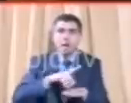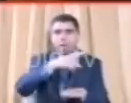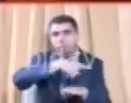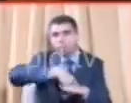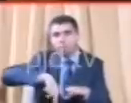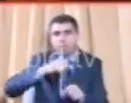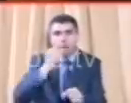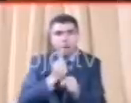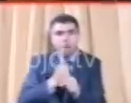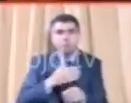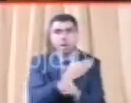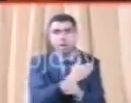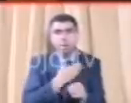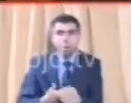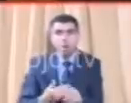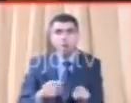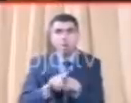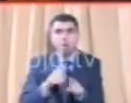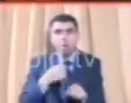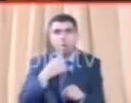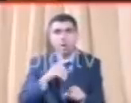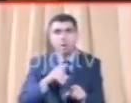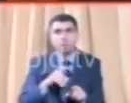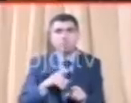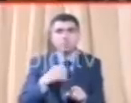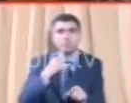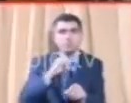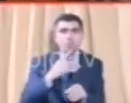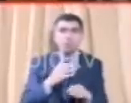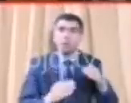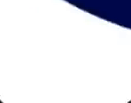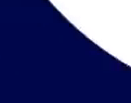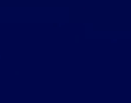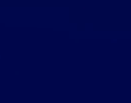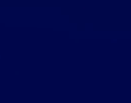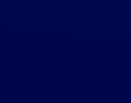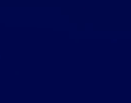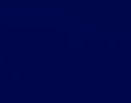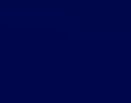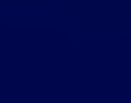يعني كيف يمكن للحكومه ان تنهض. شكرا سيد الوزير.